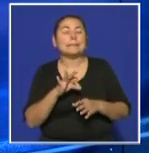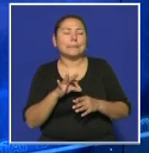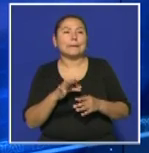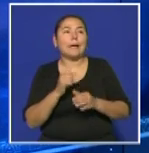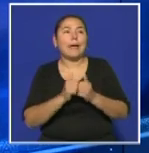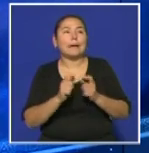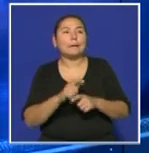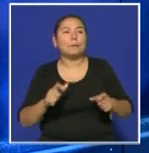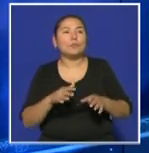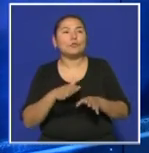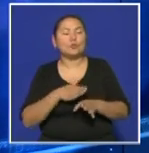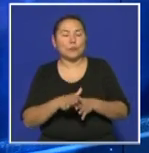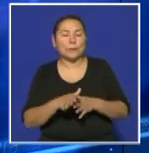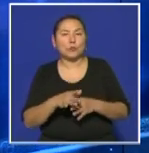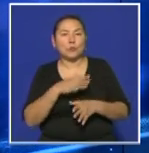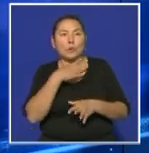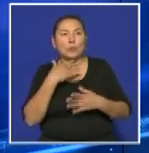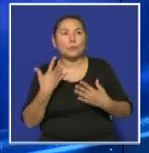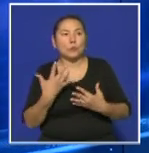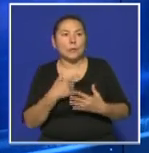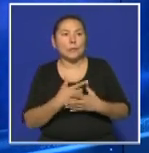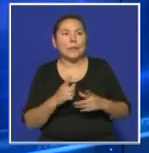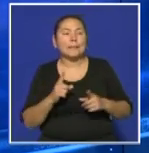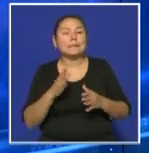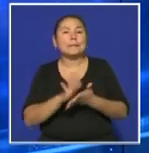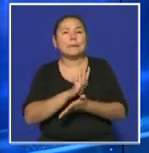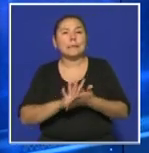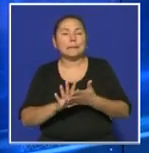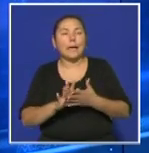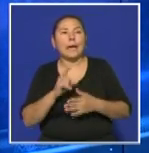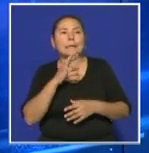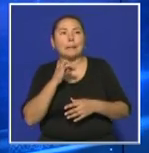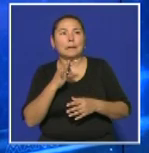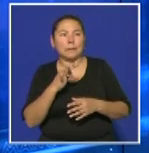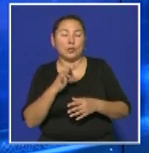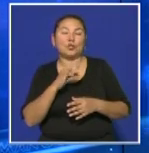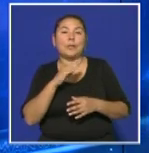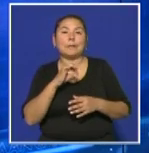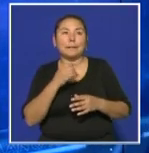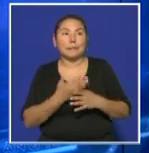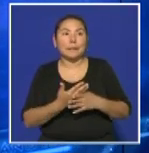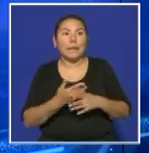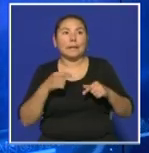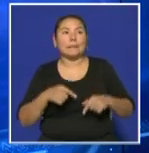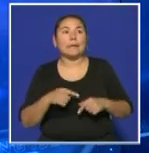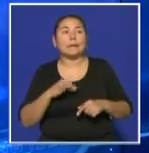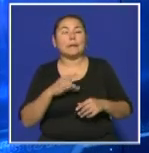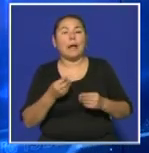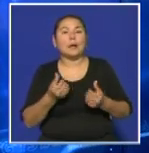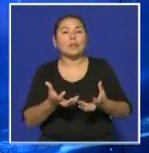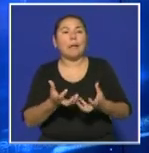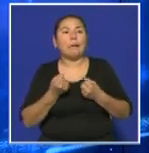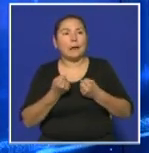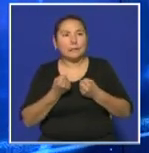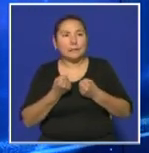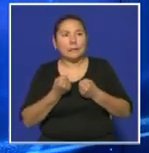адым жерінде толып тұр. Бұл неғылған батпан құйрық, тегіннен тегін айдалада жатқан құйрық. Жарнамаға елетіп, ақша алғандар